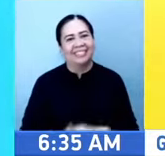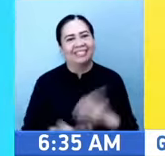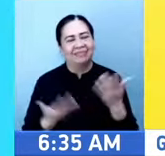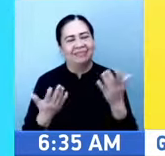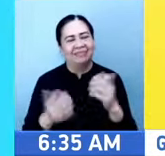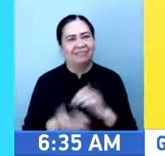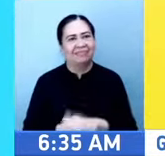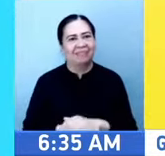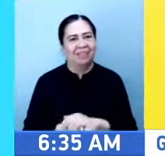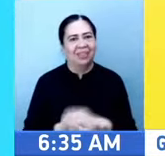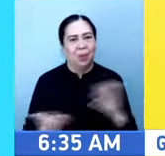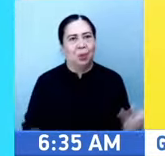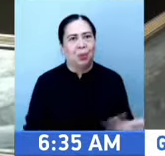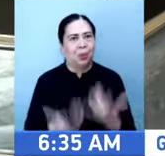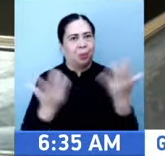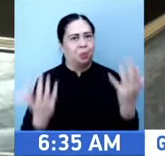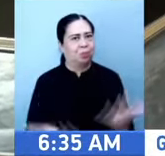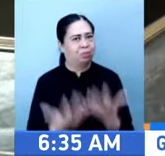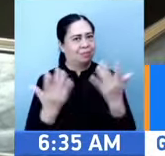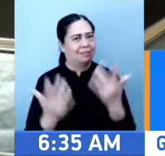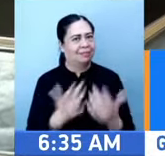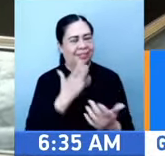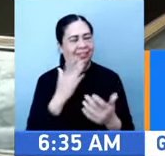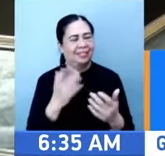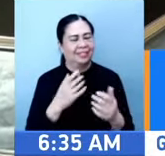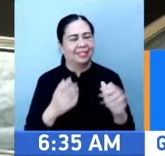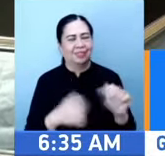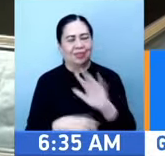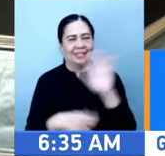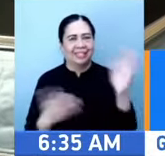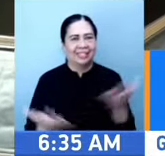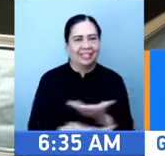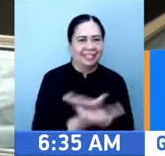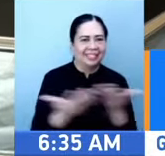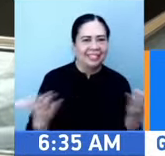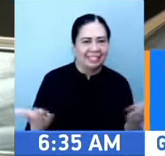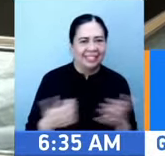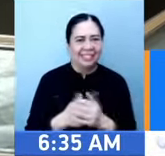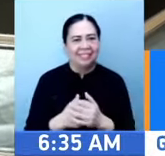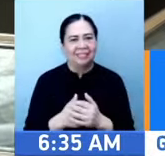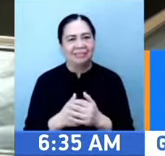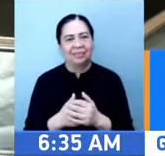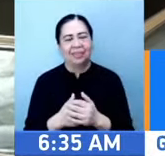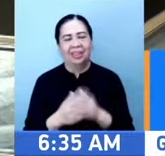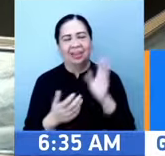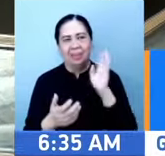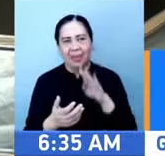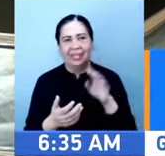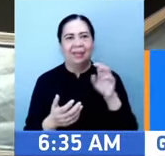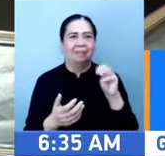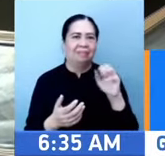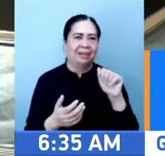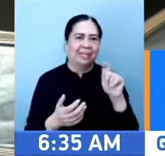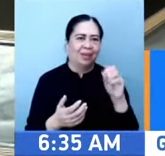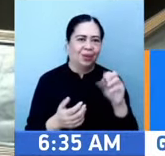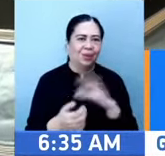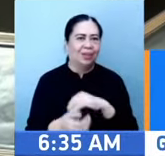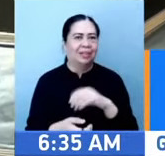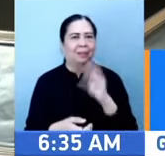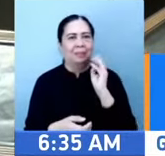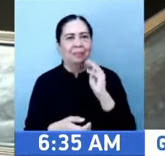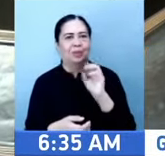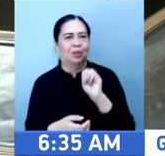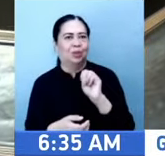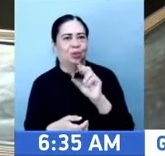Naglalagablab. A blessed morning, Ma'am Susie. A blessed morning, Brother Mateo and Ma'am Susan. Talagang sariwang-sariwa yung firefighter nyo